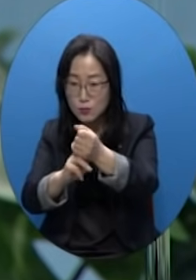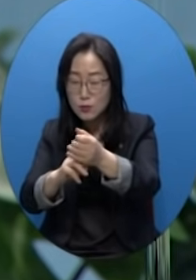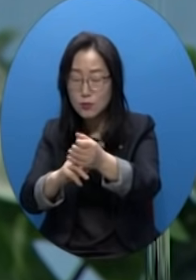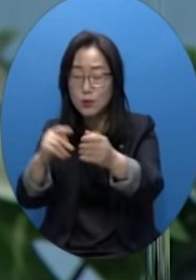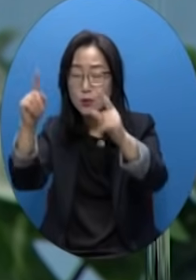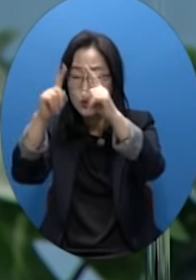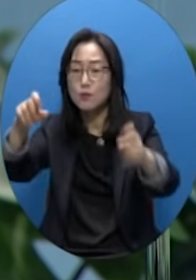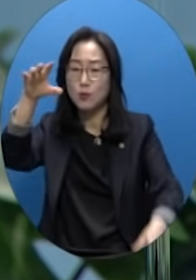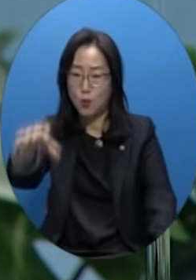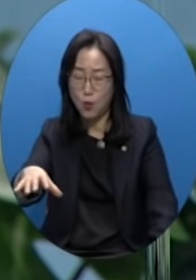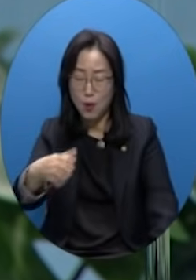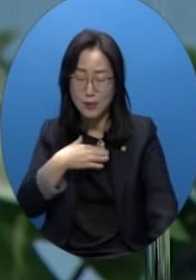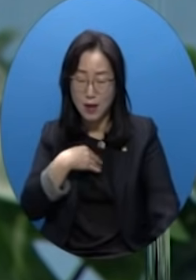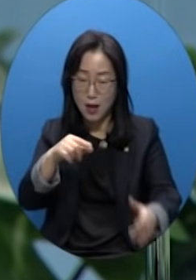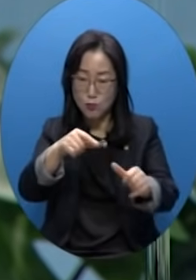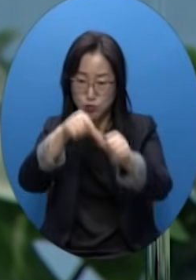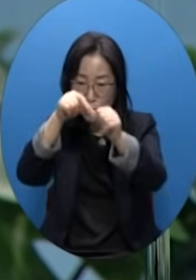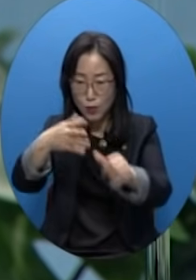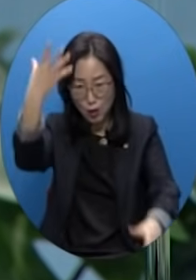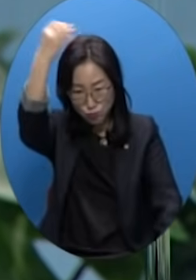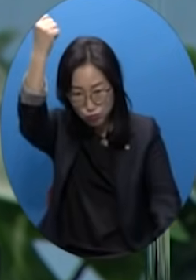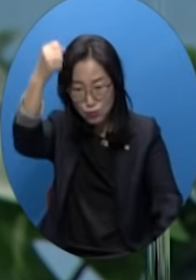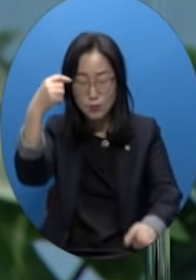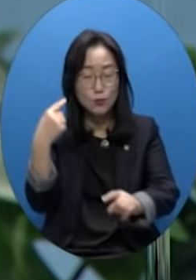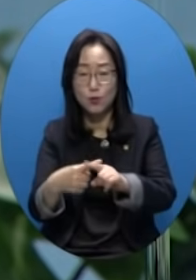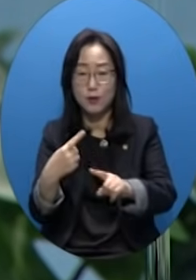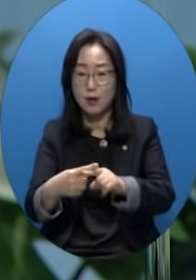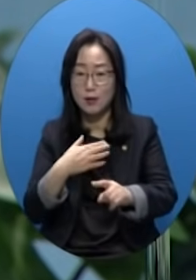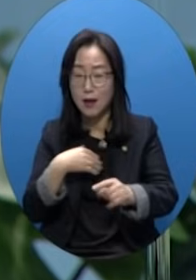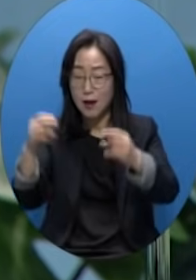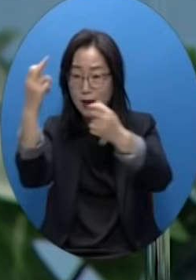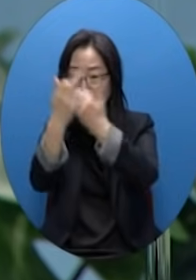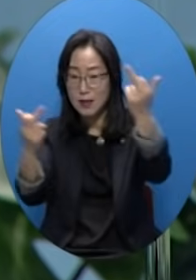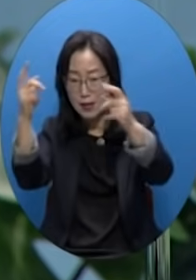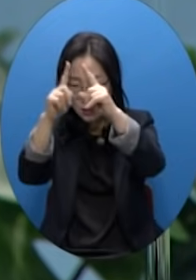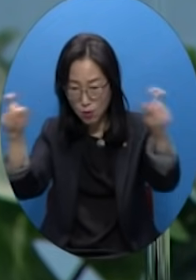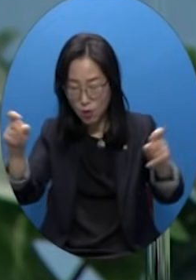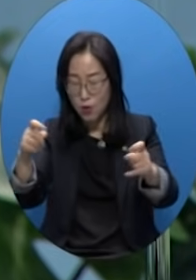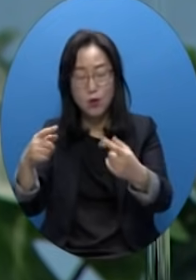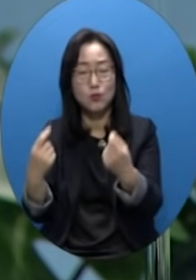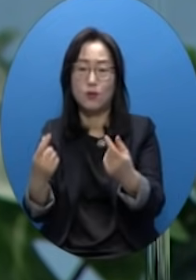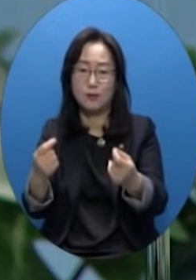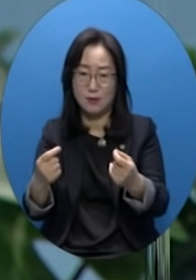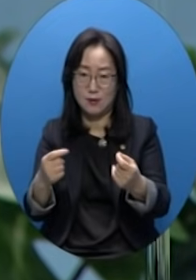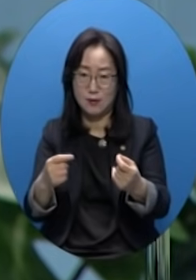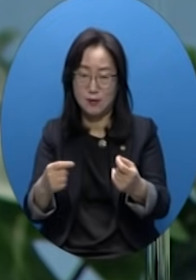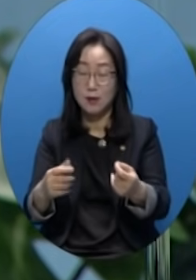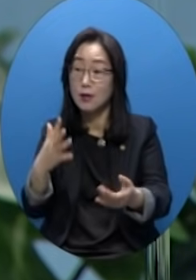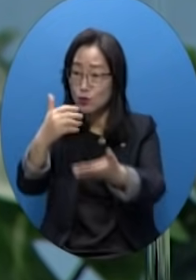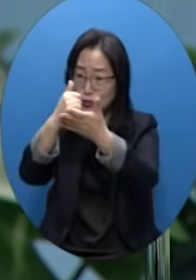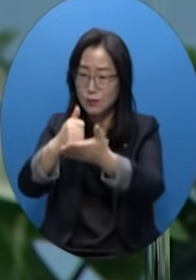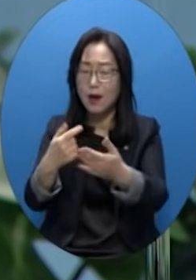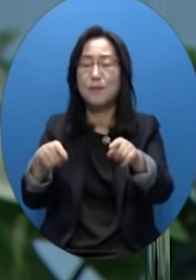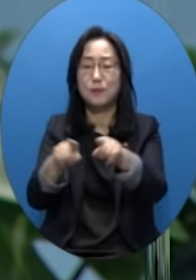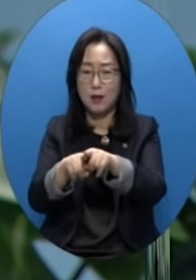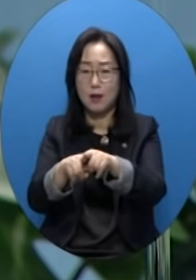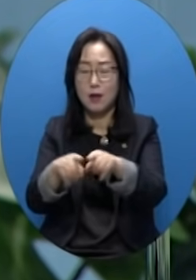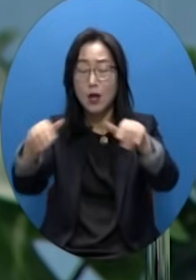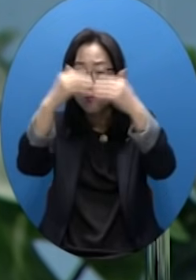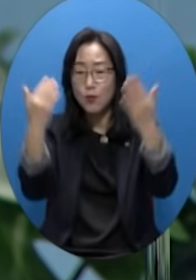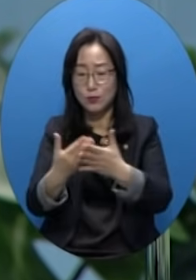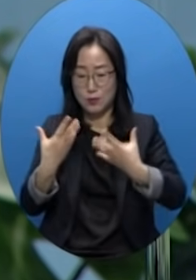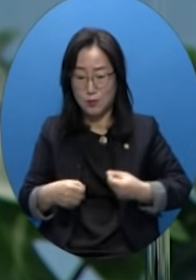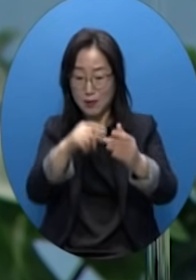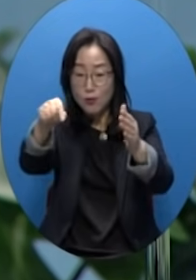나의 고리 벌이에 권에 뿌리 되시고 나의 산성 이 되신 것입니다 그 주님이 나와 함께 하십니다 우리는 모든 절망에서